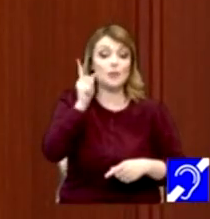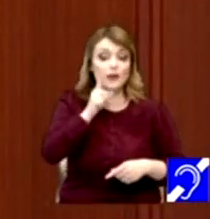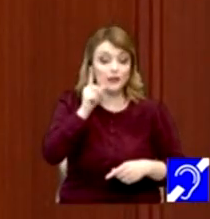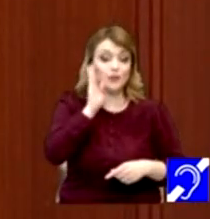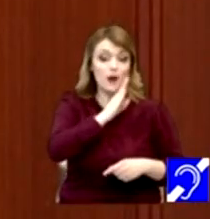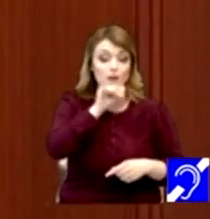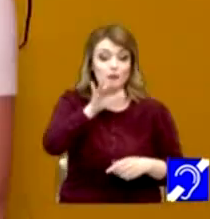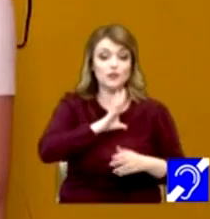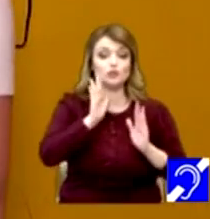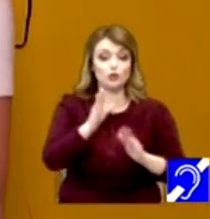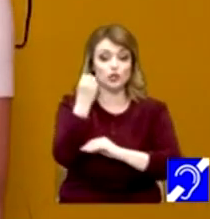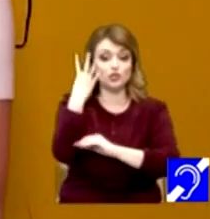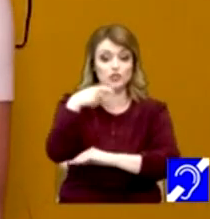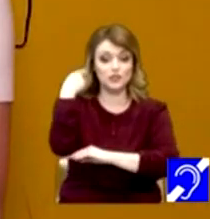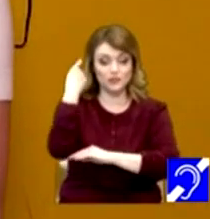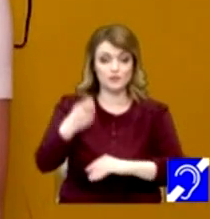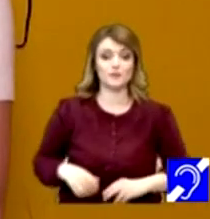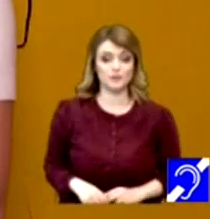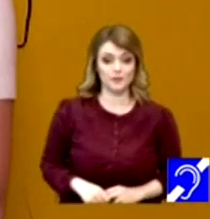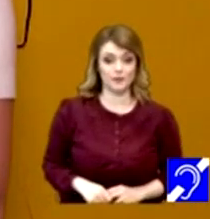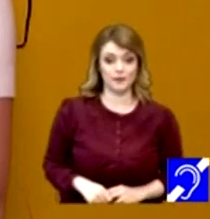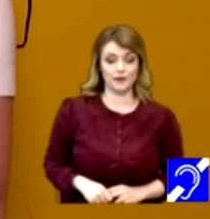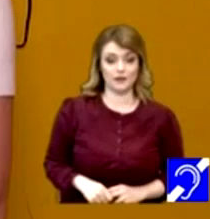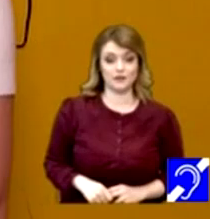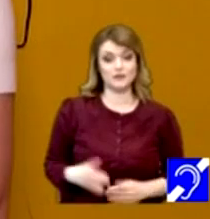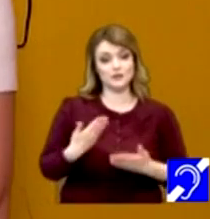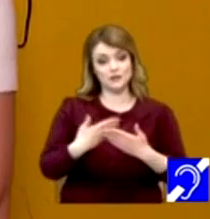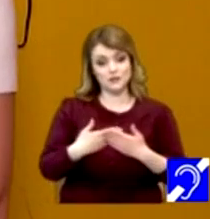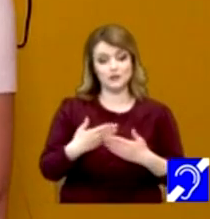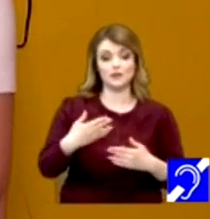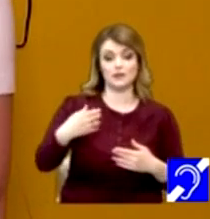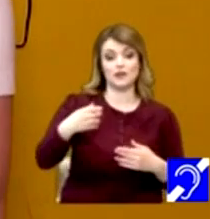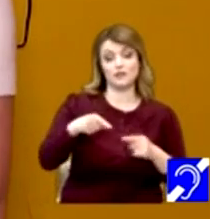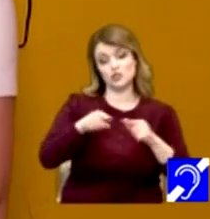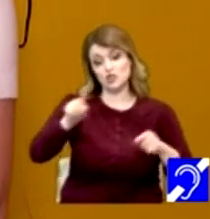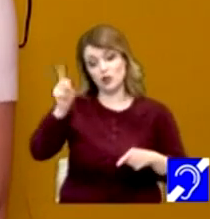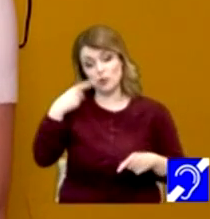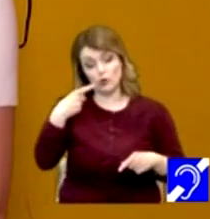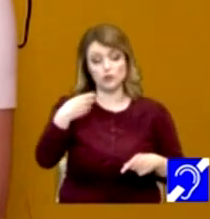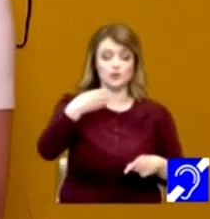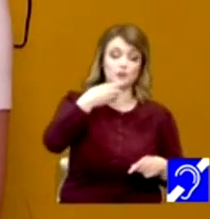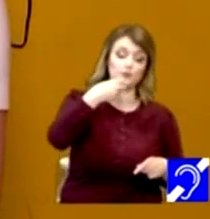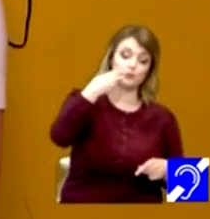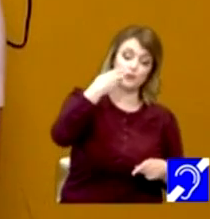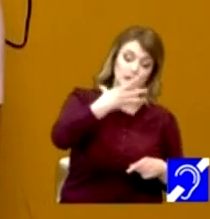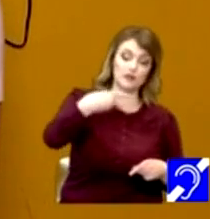doar 14 ani. Circa, nu știu, 15-20 de cupuri pe an reușim să le ajutăm aici în